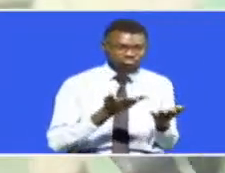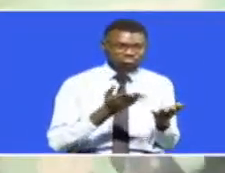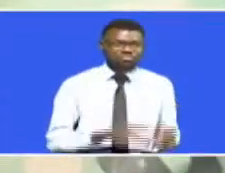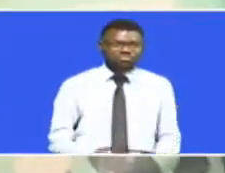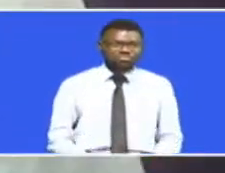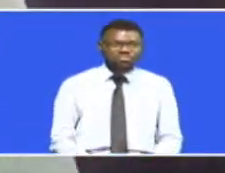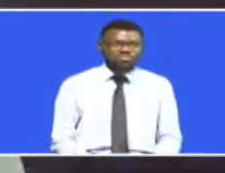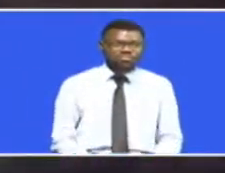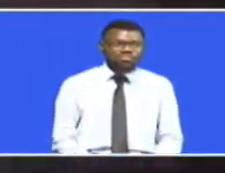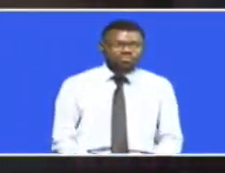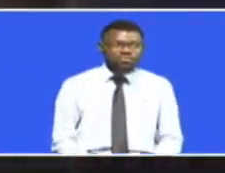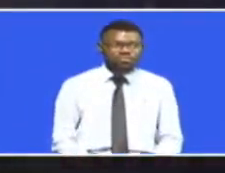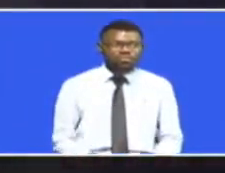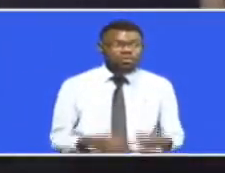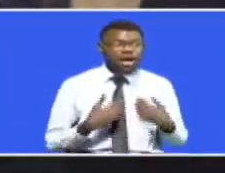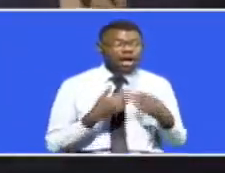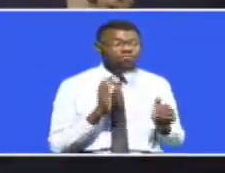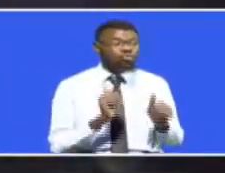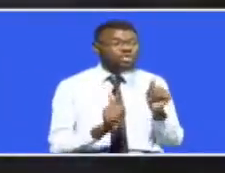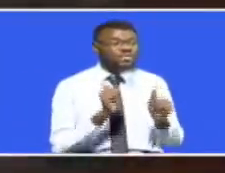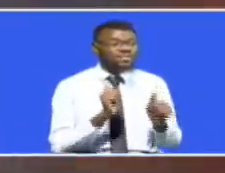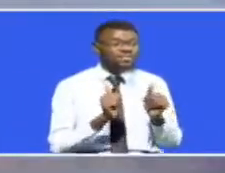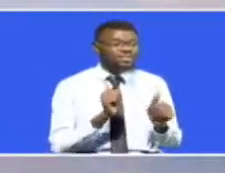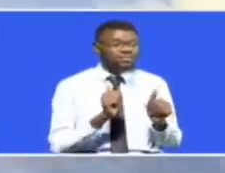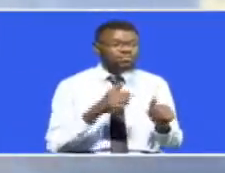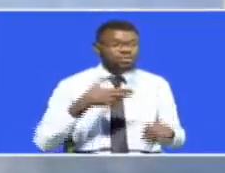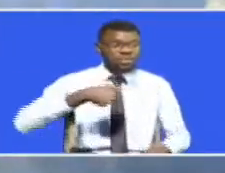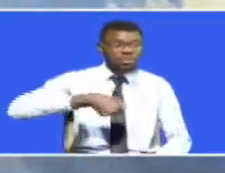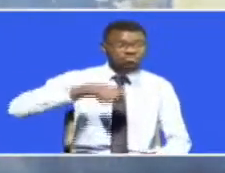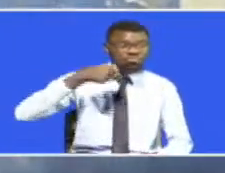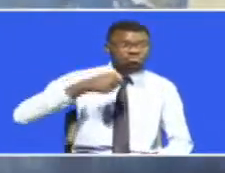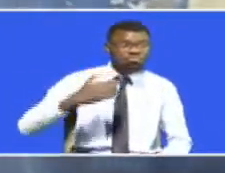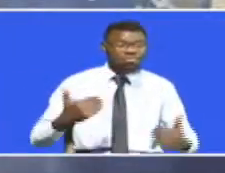Uko na 5 liter? 5 liter. Uko na kibuyu pia?